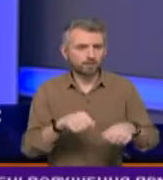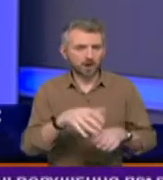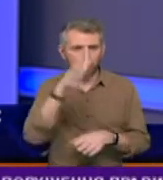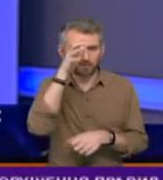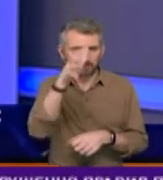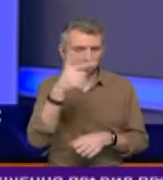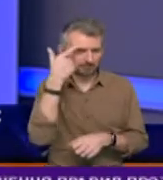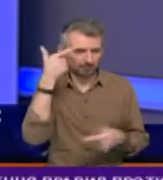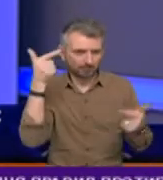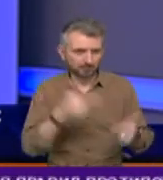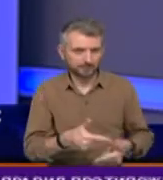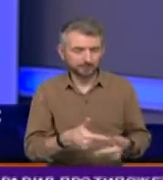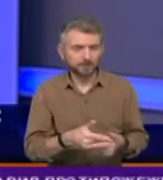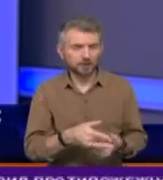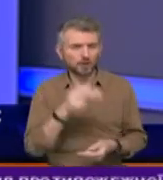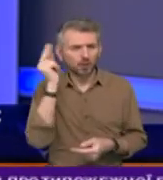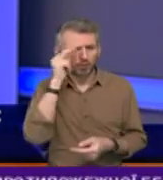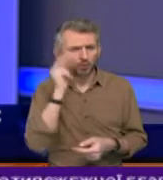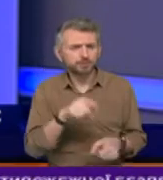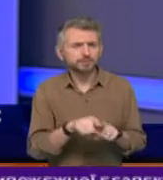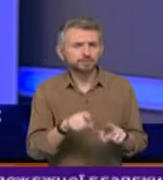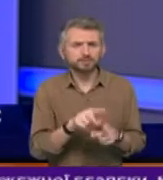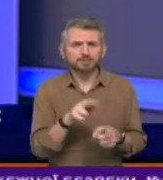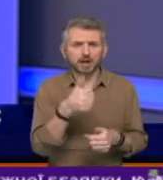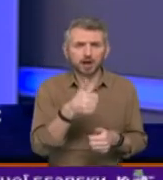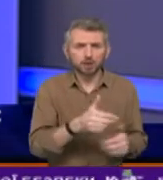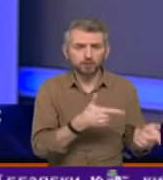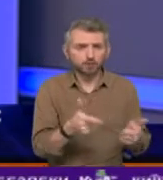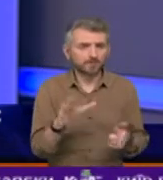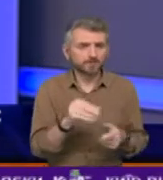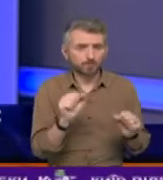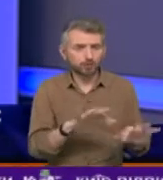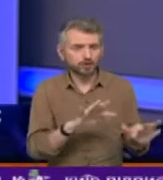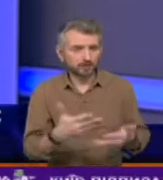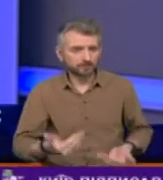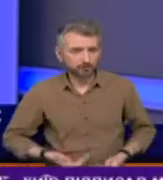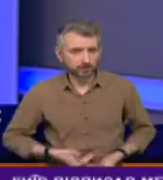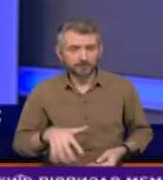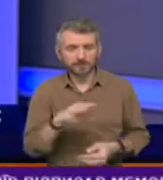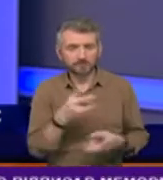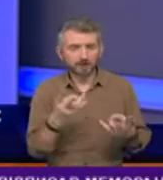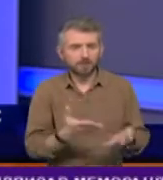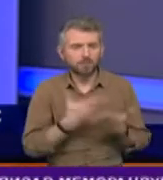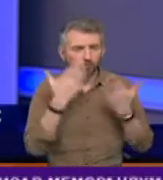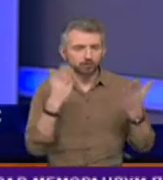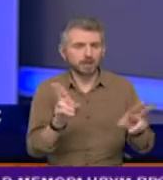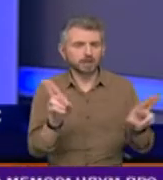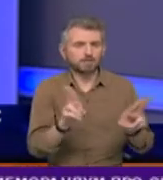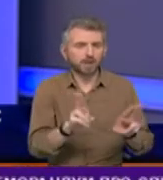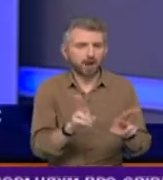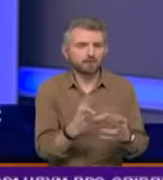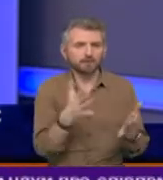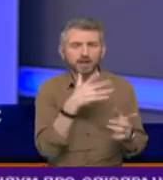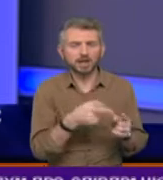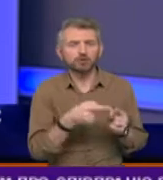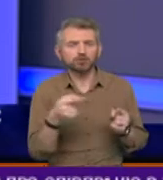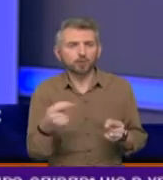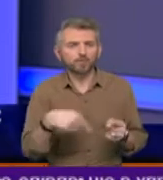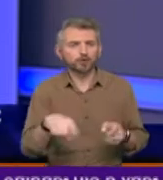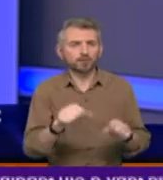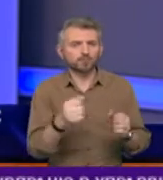формулювання як перереєстрація, що можна було змінити певні дані в додаткові терміни. Тепер цього немає. Людина може